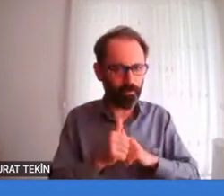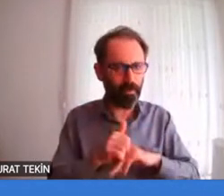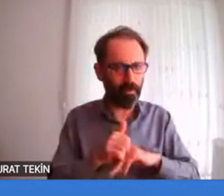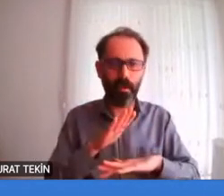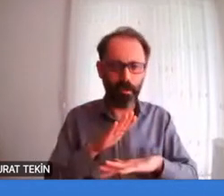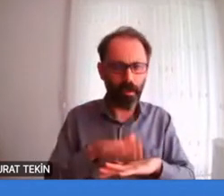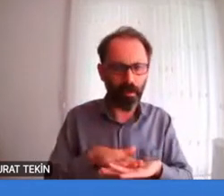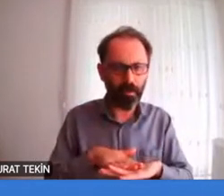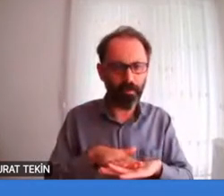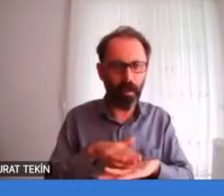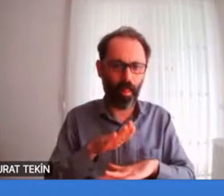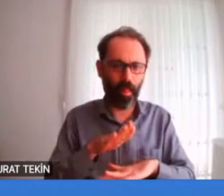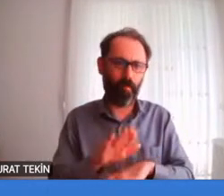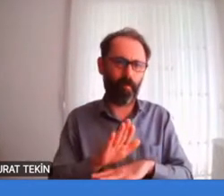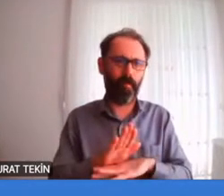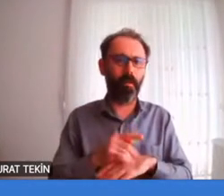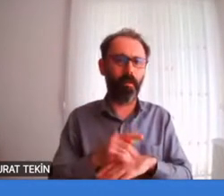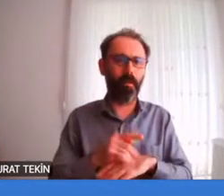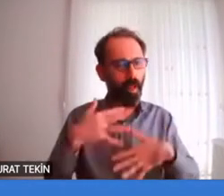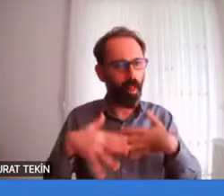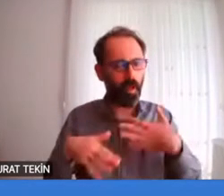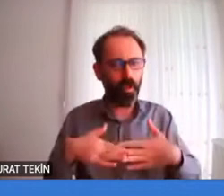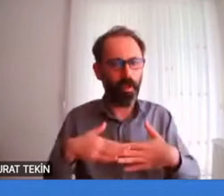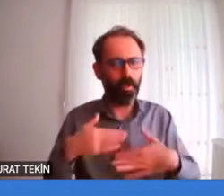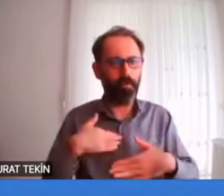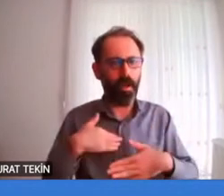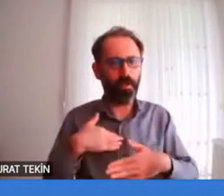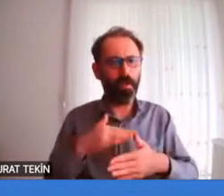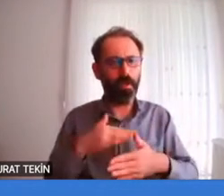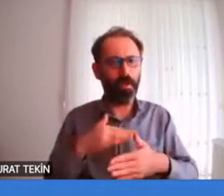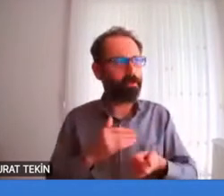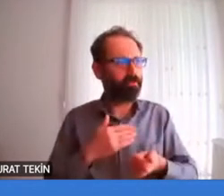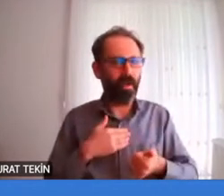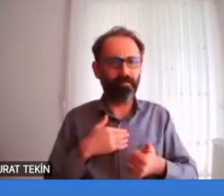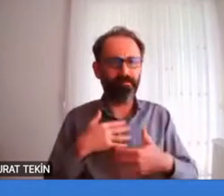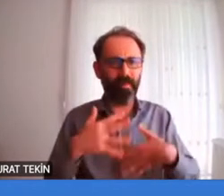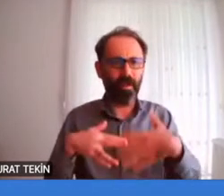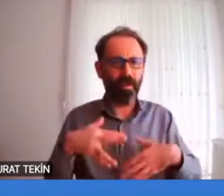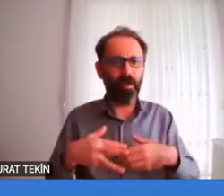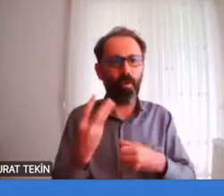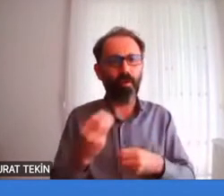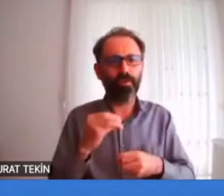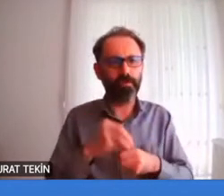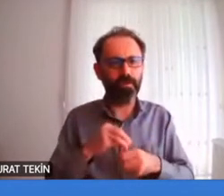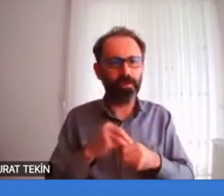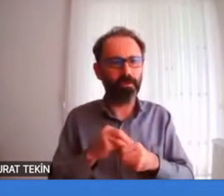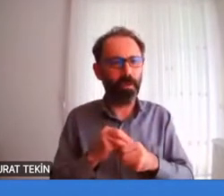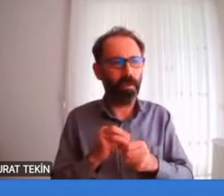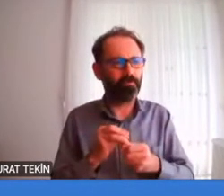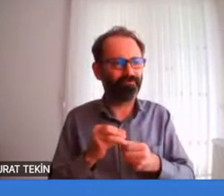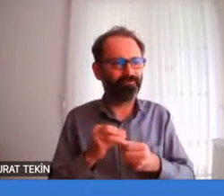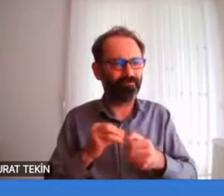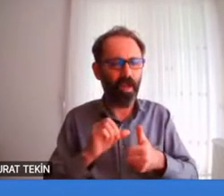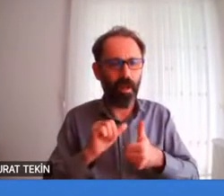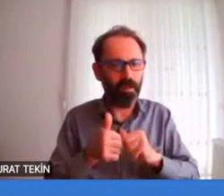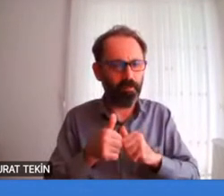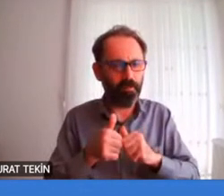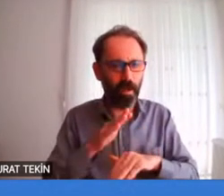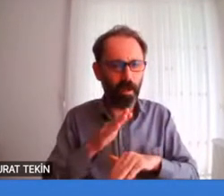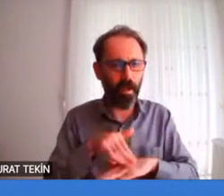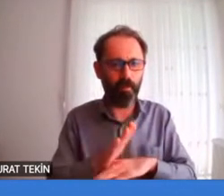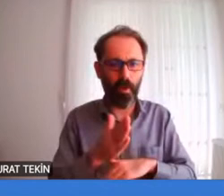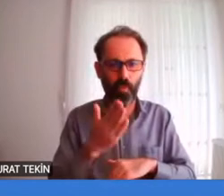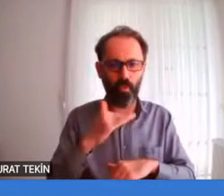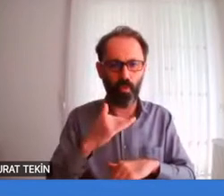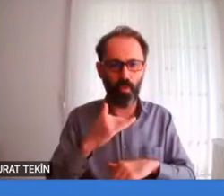hayatın içerisine çekmek gerekiyor. Özellikle yani engelli olan kardeşlerimizin bir şekilde kendini ifade etmesi, kendini bulması.